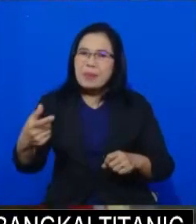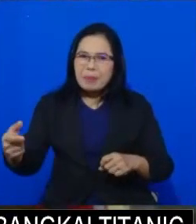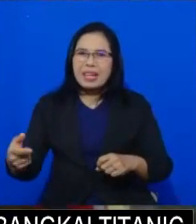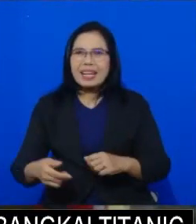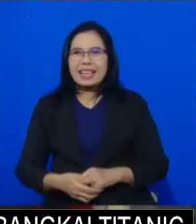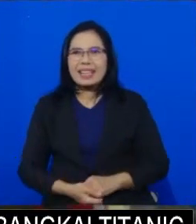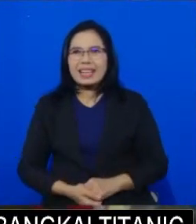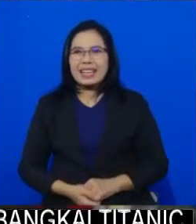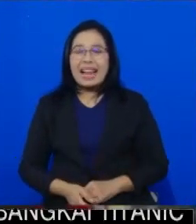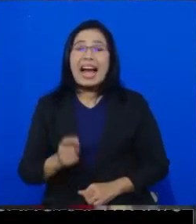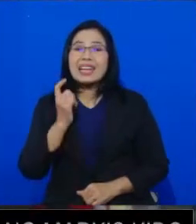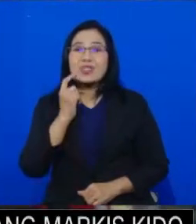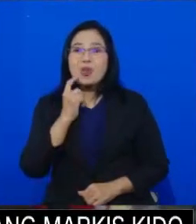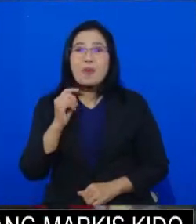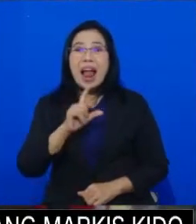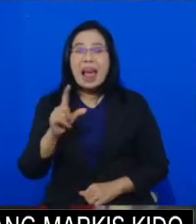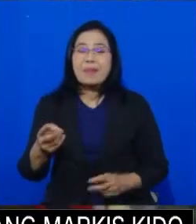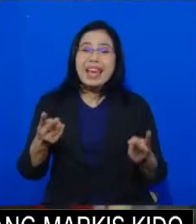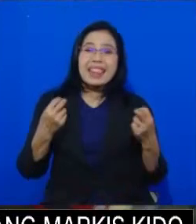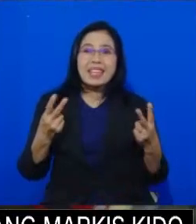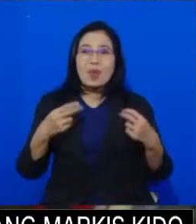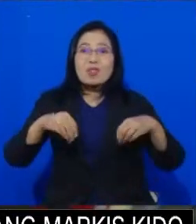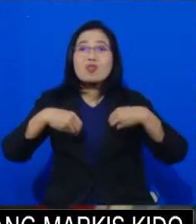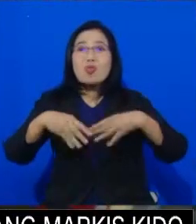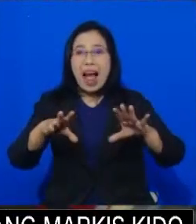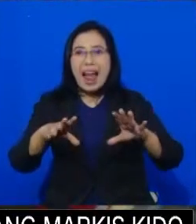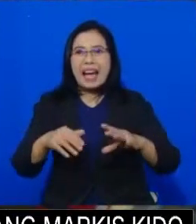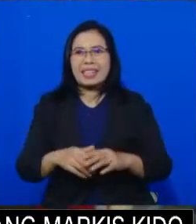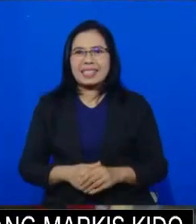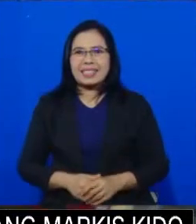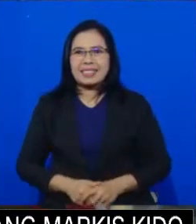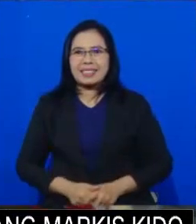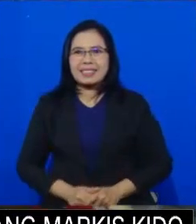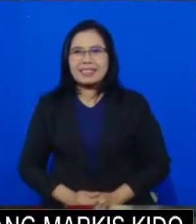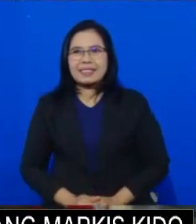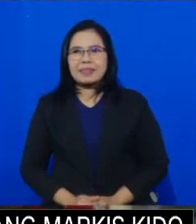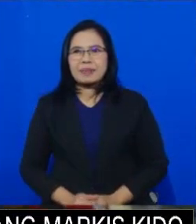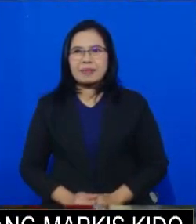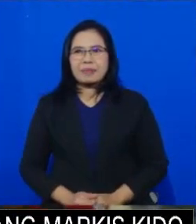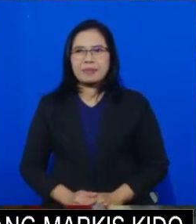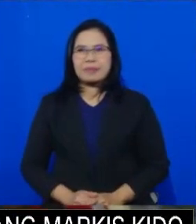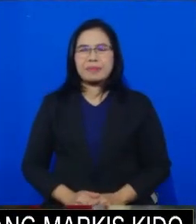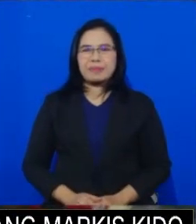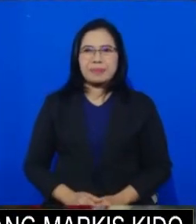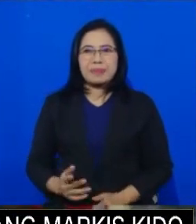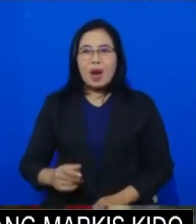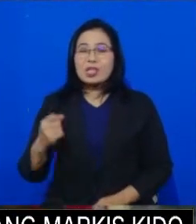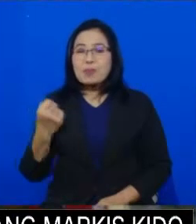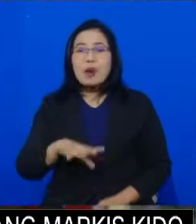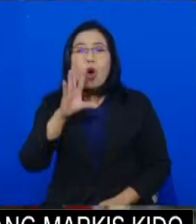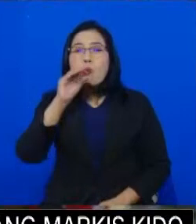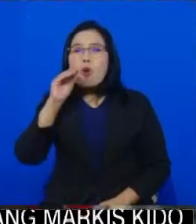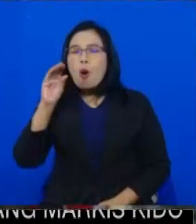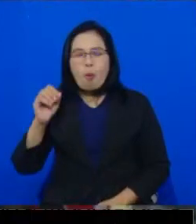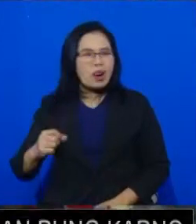ini saya lagi nyoba live di TikTok. Jualan di TikTok ternyata nggak segampang itu ya. Selain kita harus berpikir cepat nih, ngomong juga lumayan